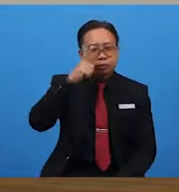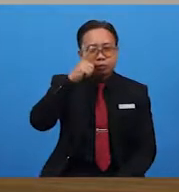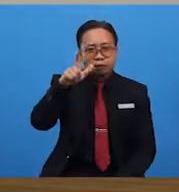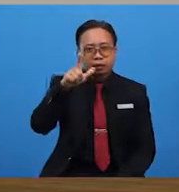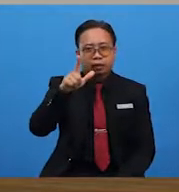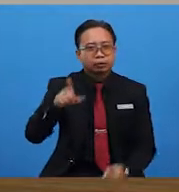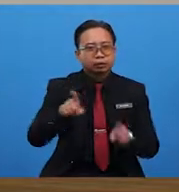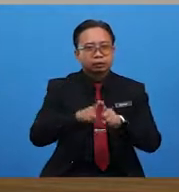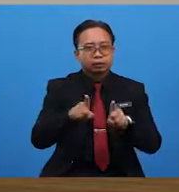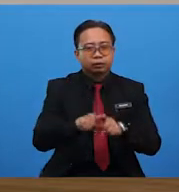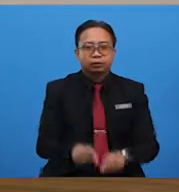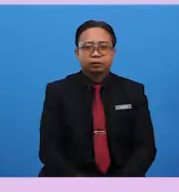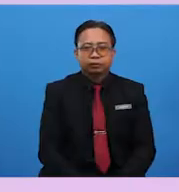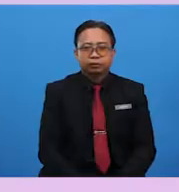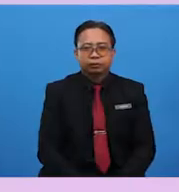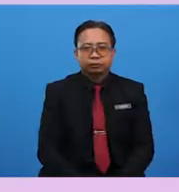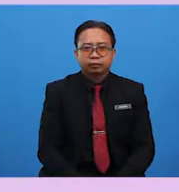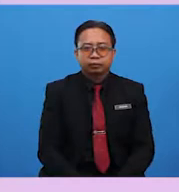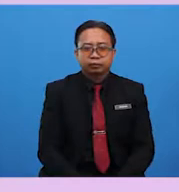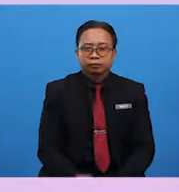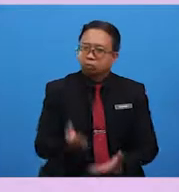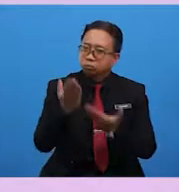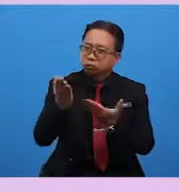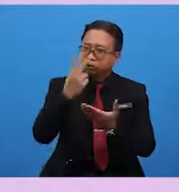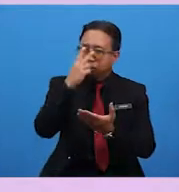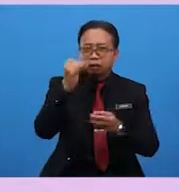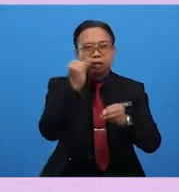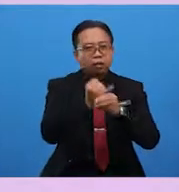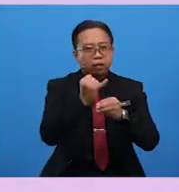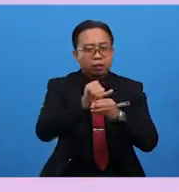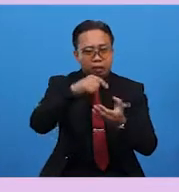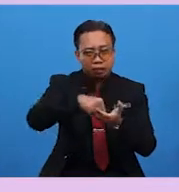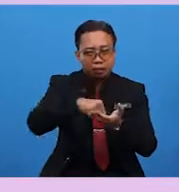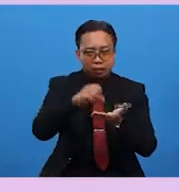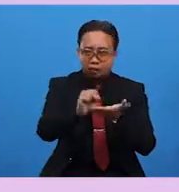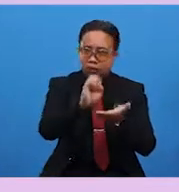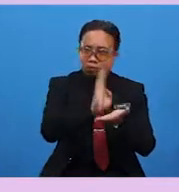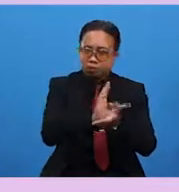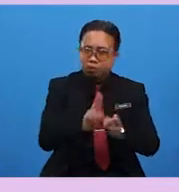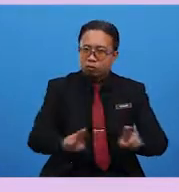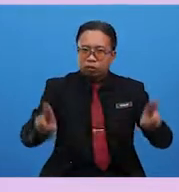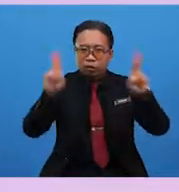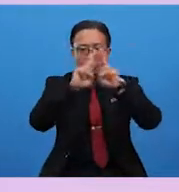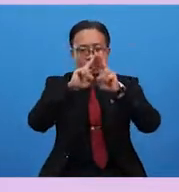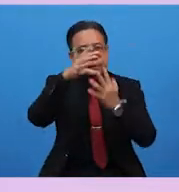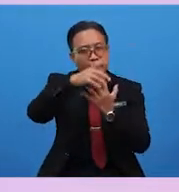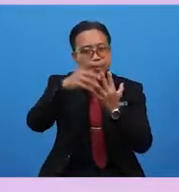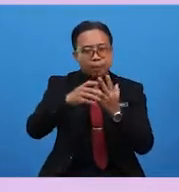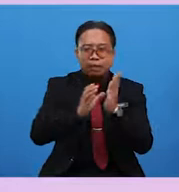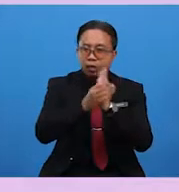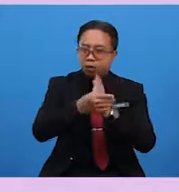karya ini berdasarkan karya ini subjek utama yang dipilih oleh